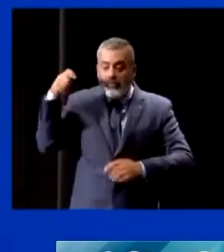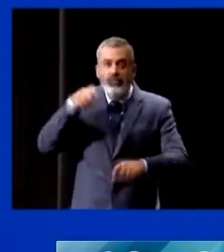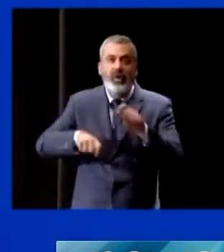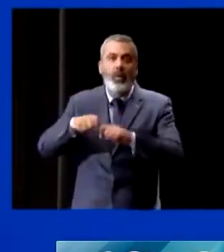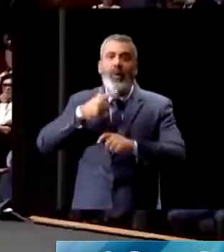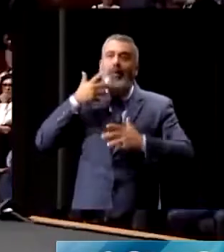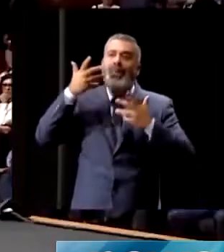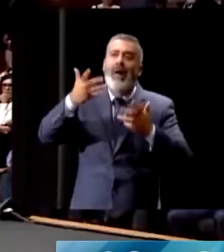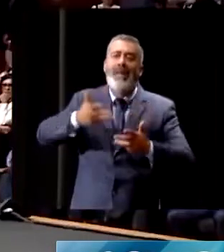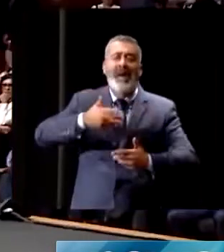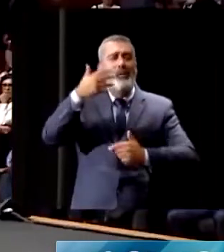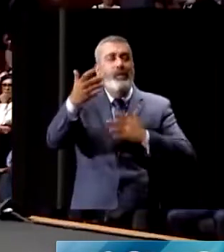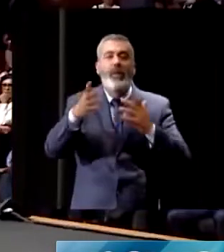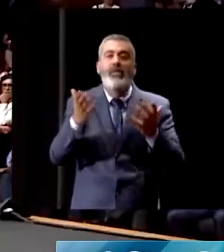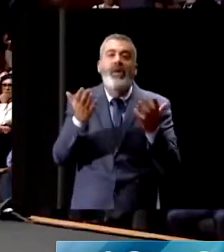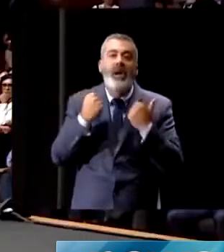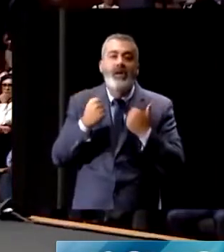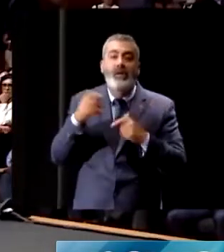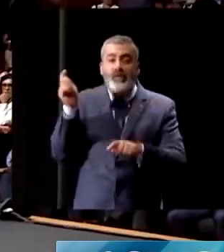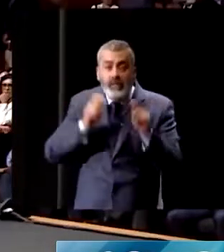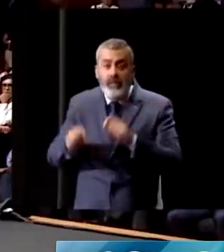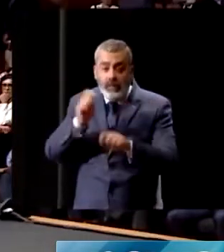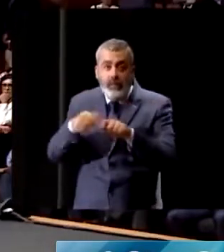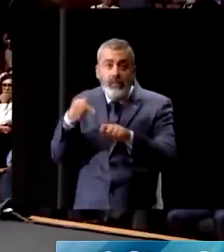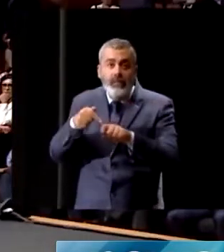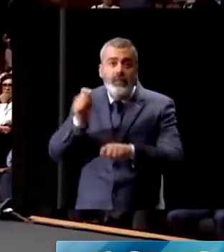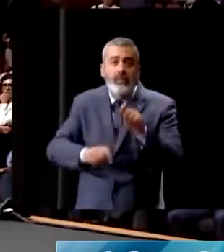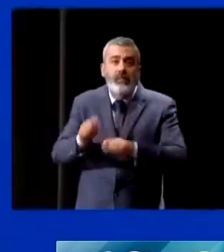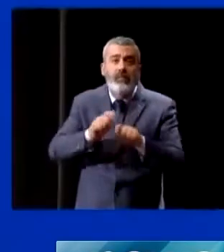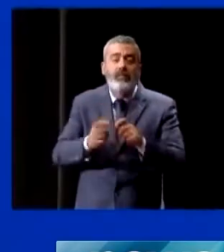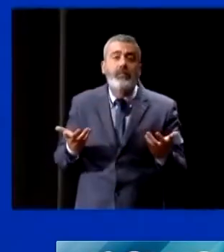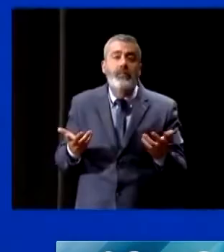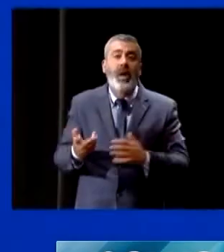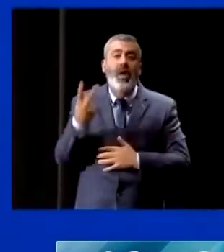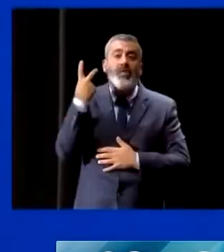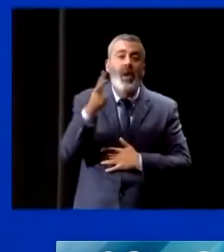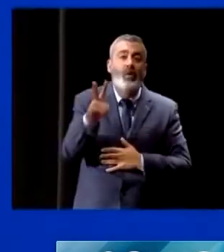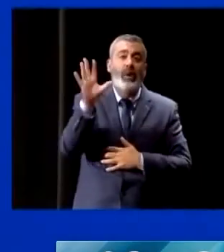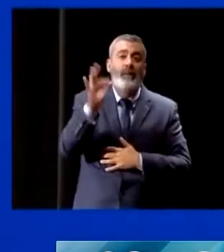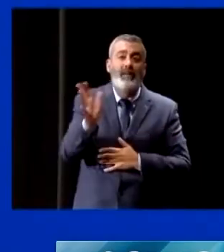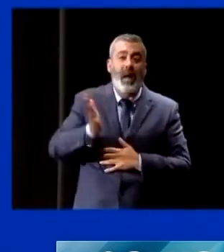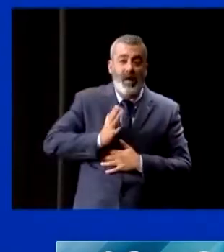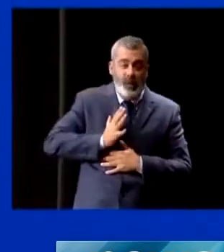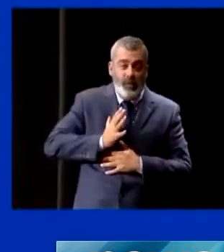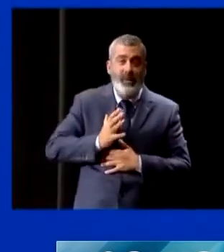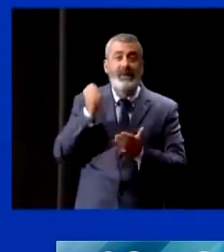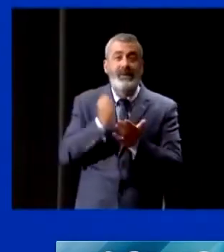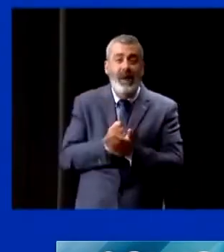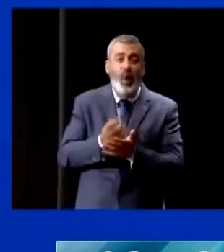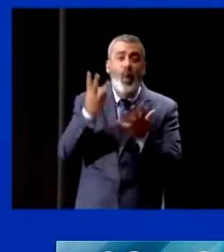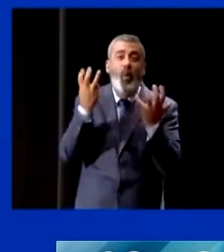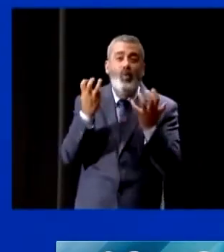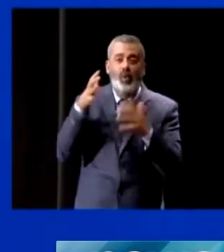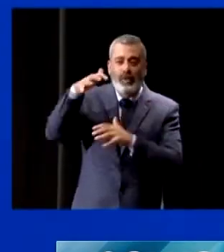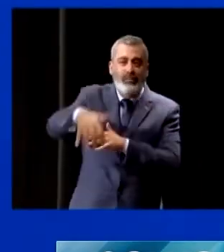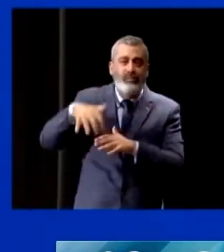του έργου. Γιατί πολύ απλά βλέπετε αυτή τη στιγμή 250 άτομα και 80 βαρέα μηχανήματα να